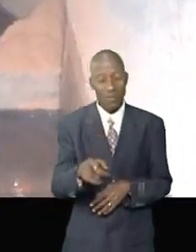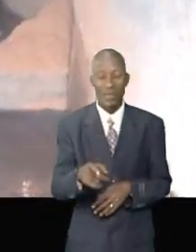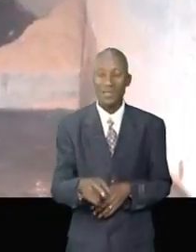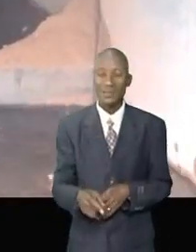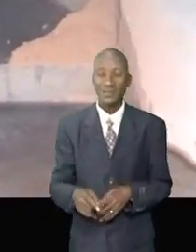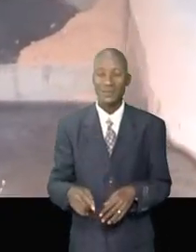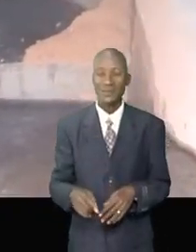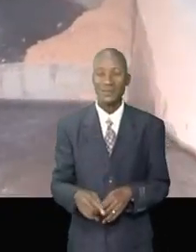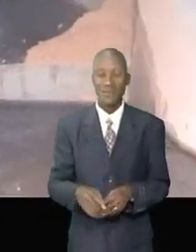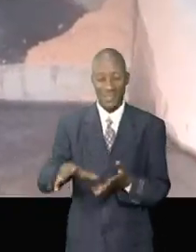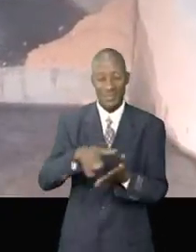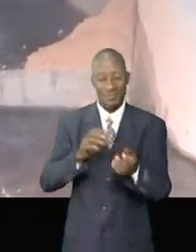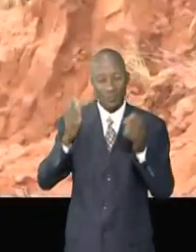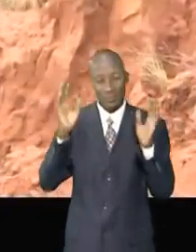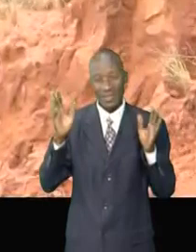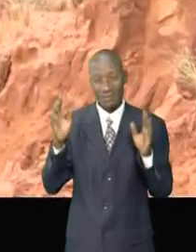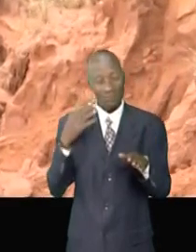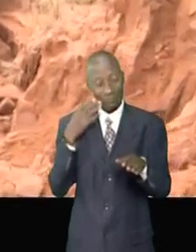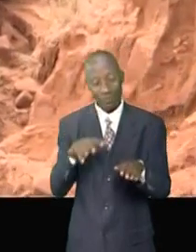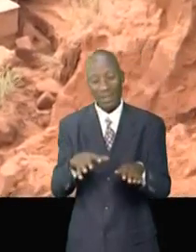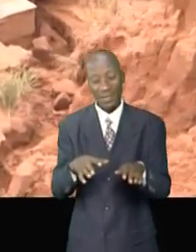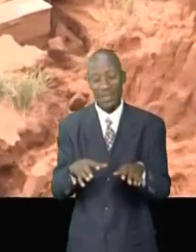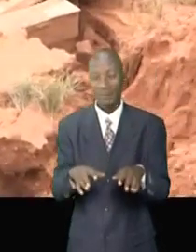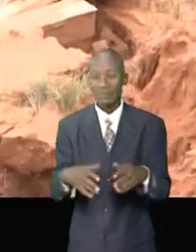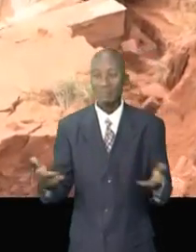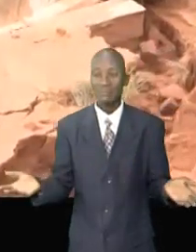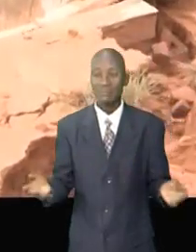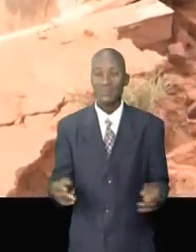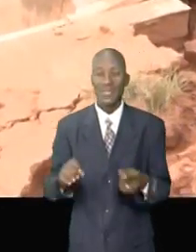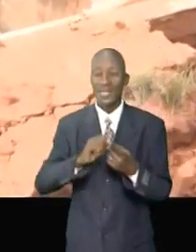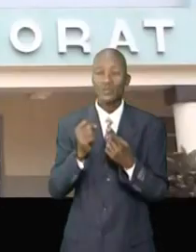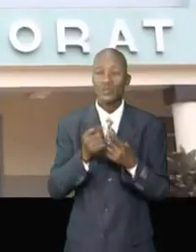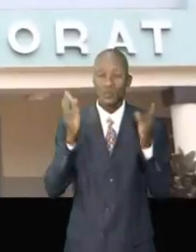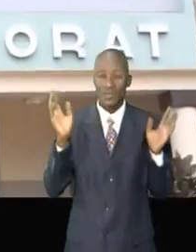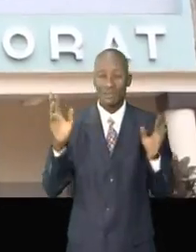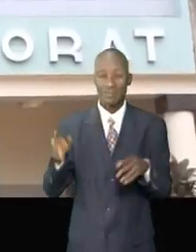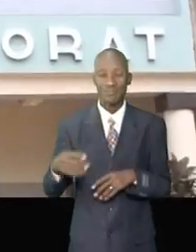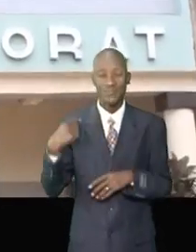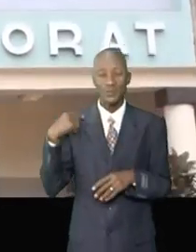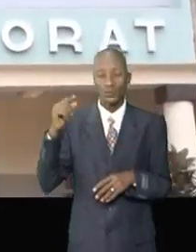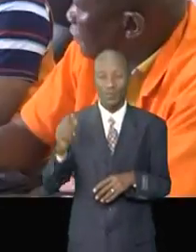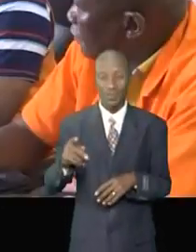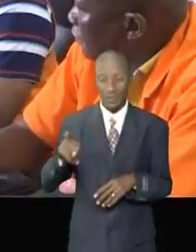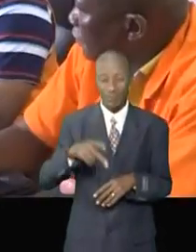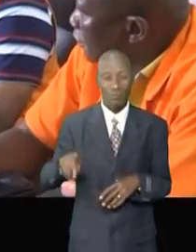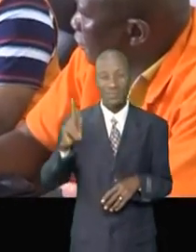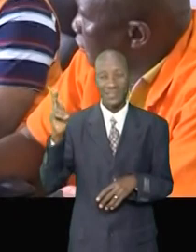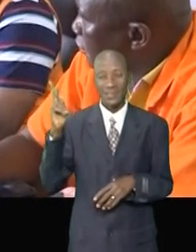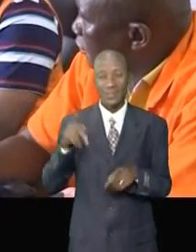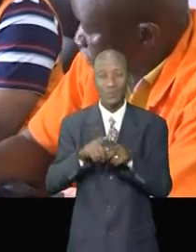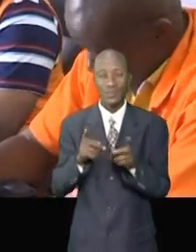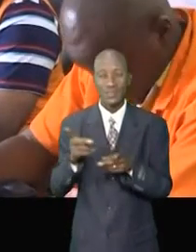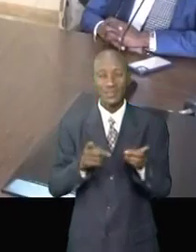élargi à une partie de la chaussée emportée. Situation dramatique dont le gouverneur de la province du Kasaï et le directeur